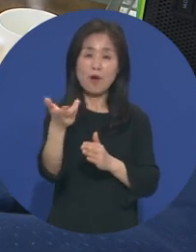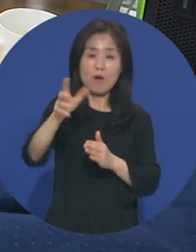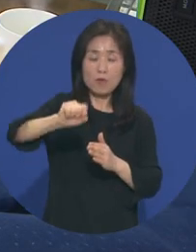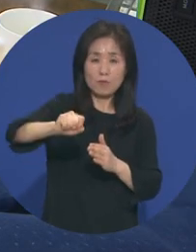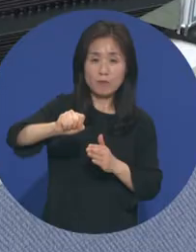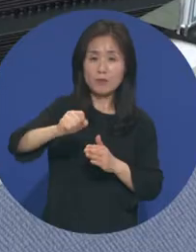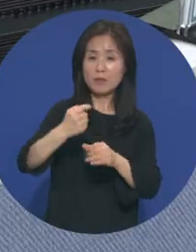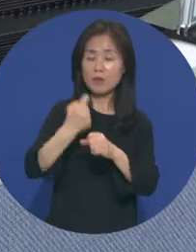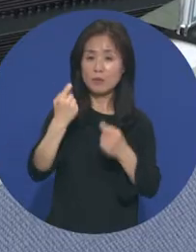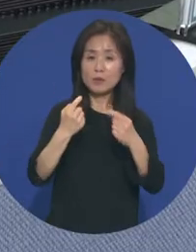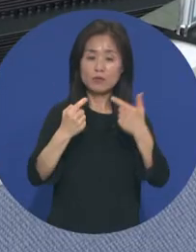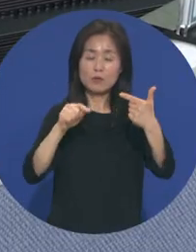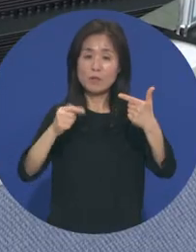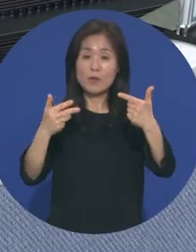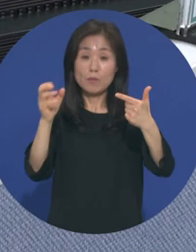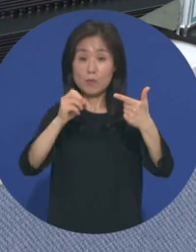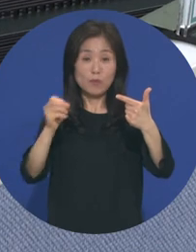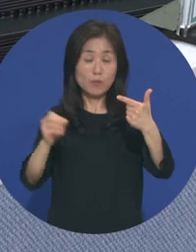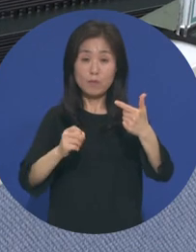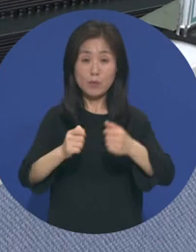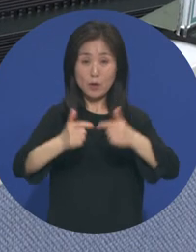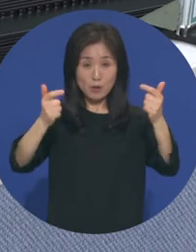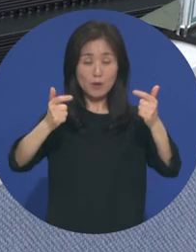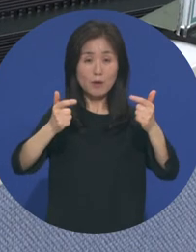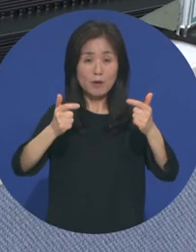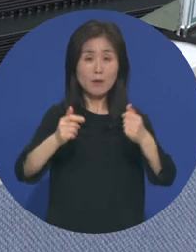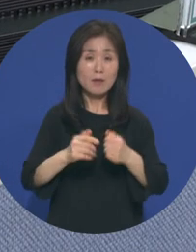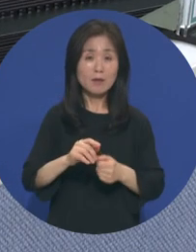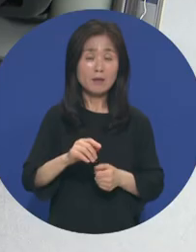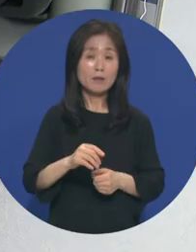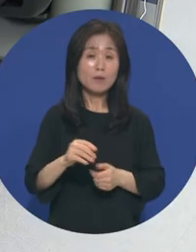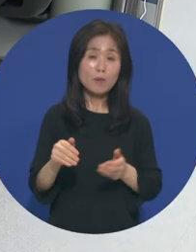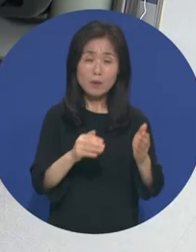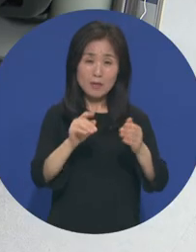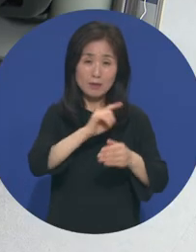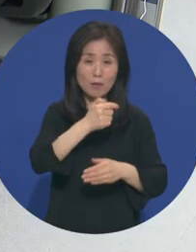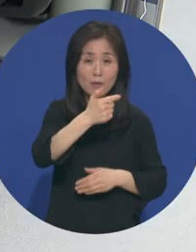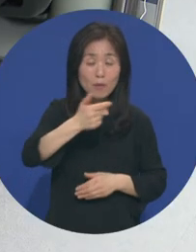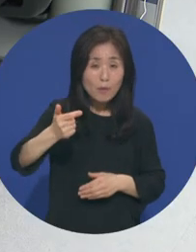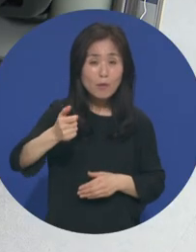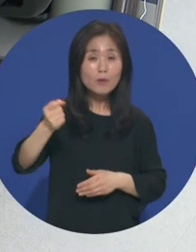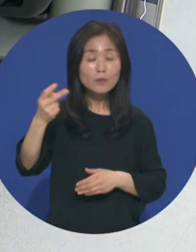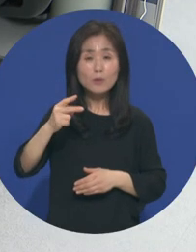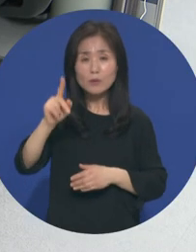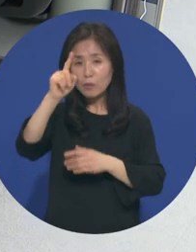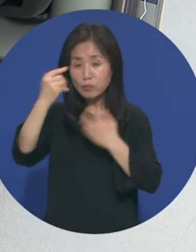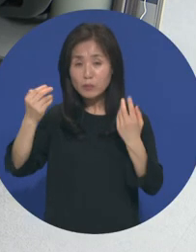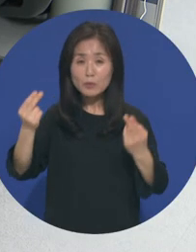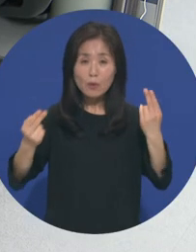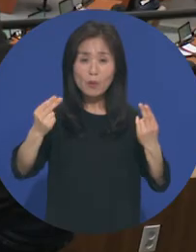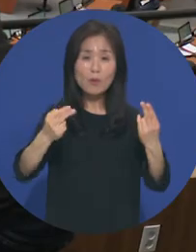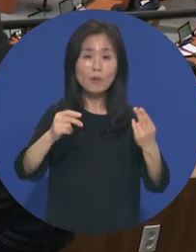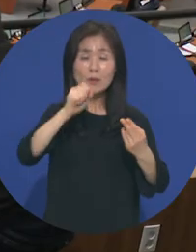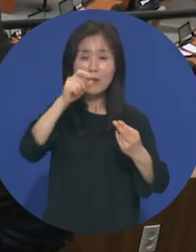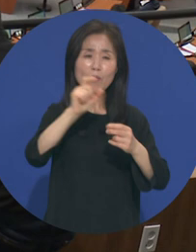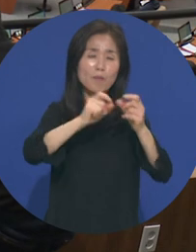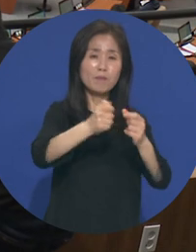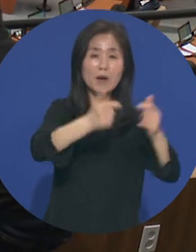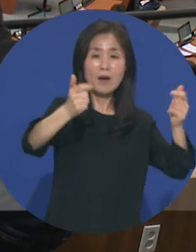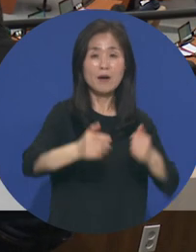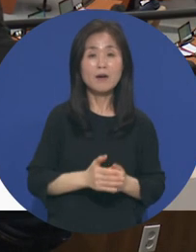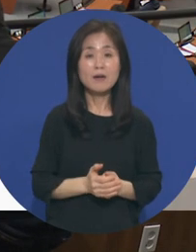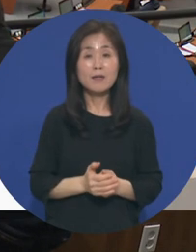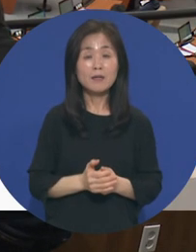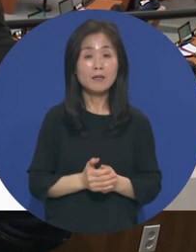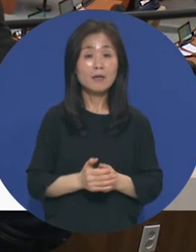17개 광역 시도 가운데 가장 큰 것은 물론 정부 예산이 2.8% 늘어난 것에 비하면 꽤 대조적입니다이 같은